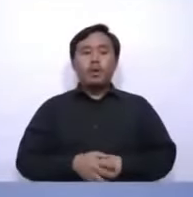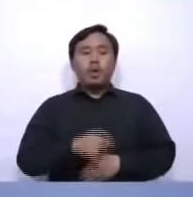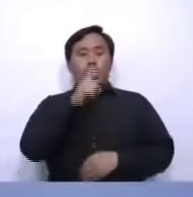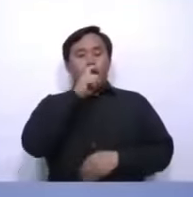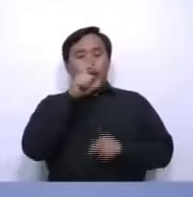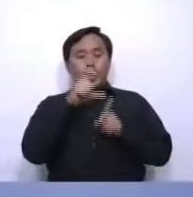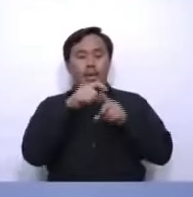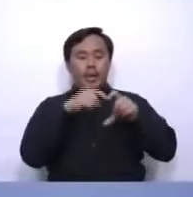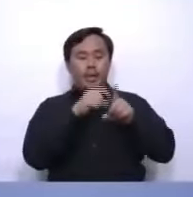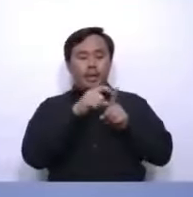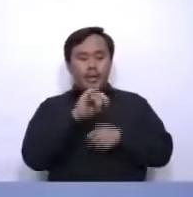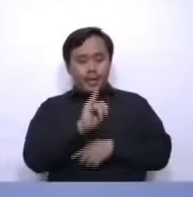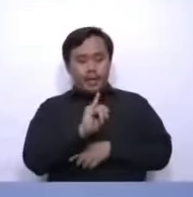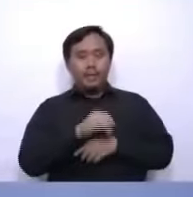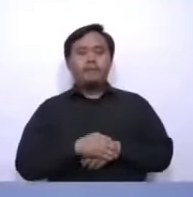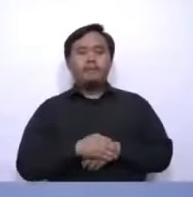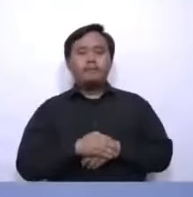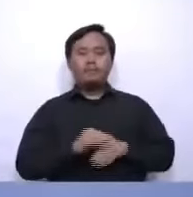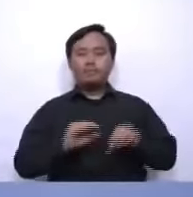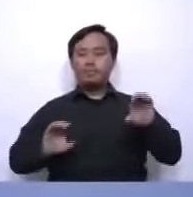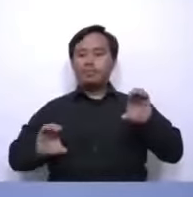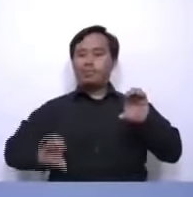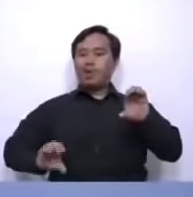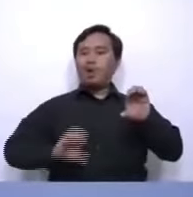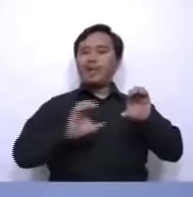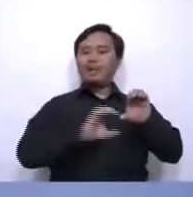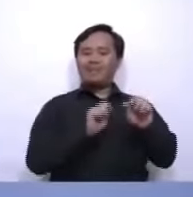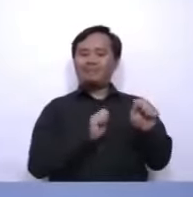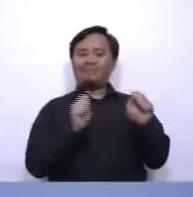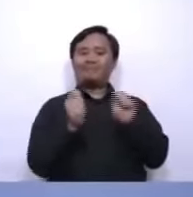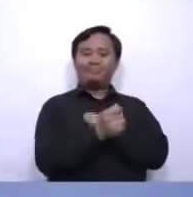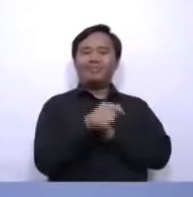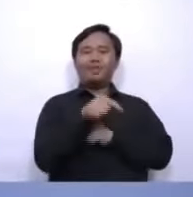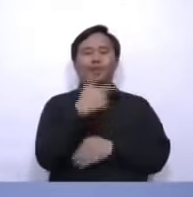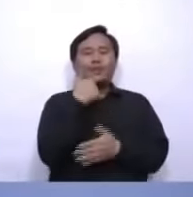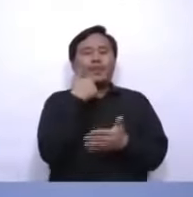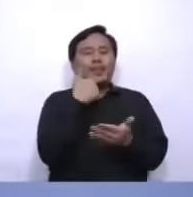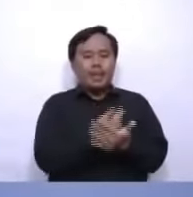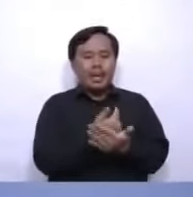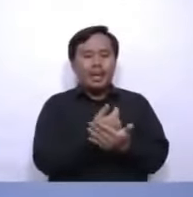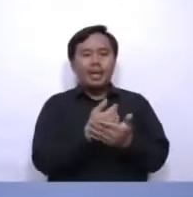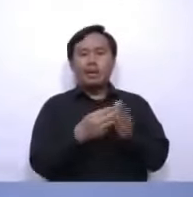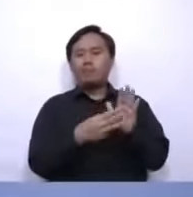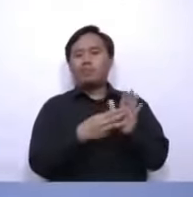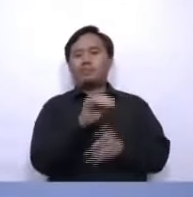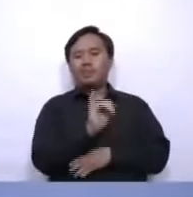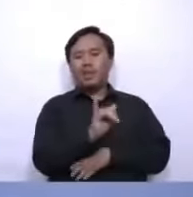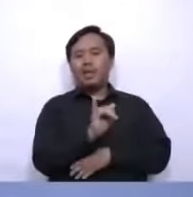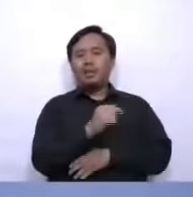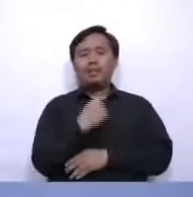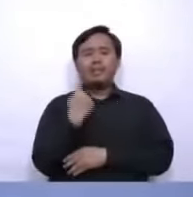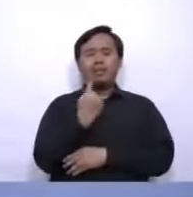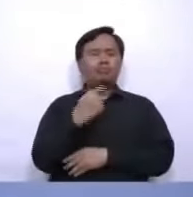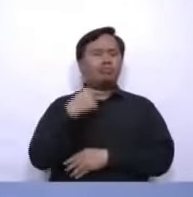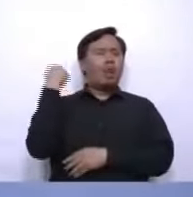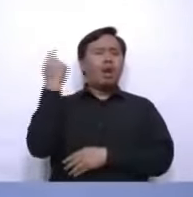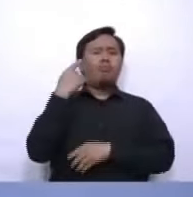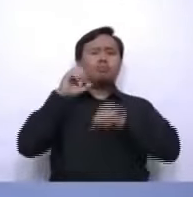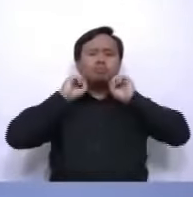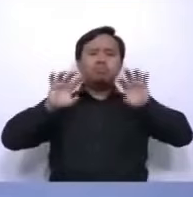saya, reformasi birokrasi tentu menjadi persoalan yang sangat penting. Kita selalu